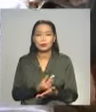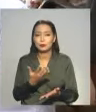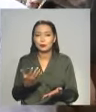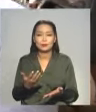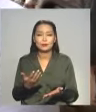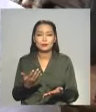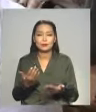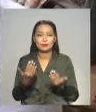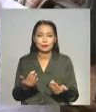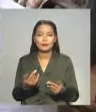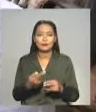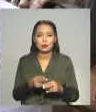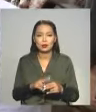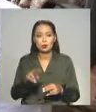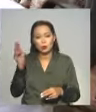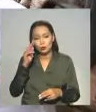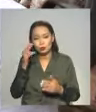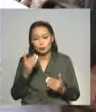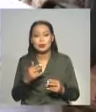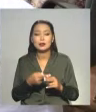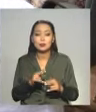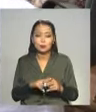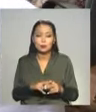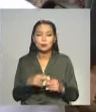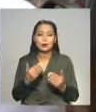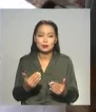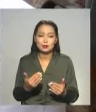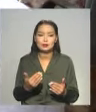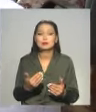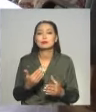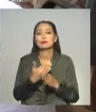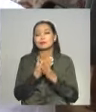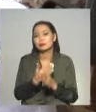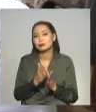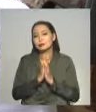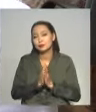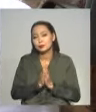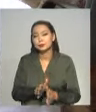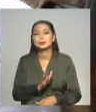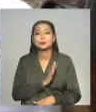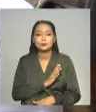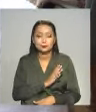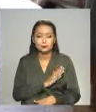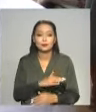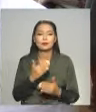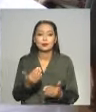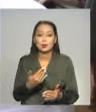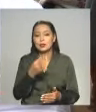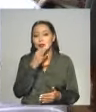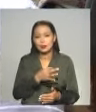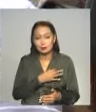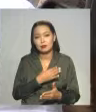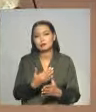все четверо учатся, и поэтому я пришла, попросила помощь. И вот мне оказали. Я